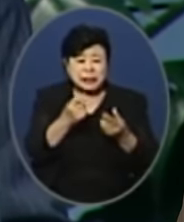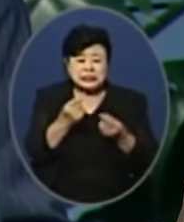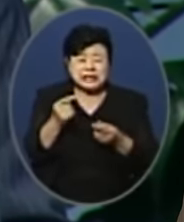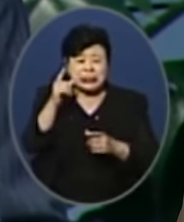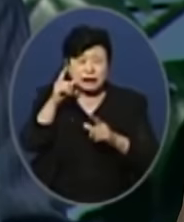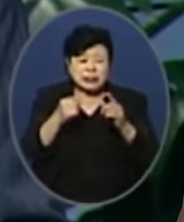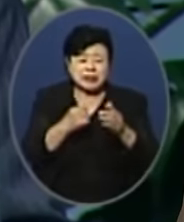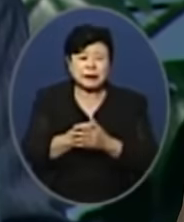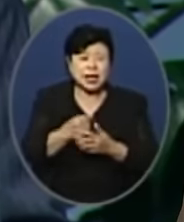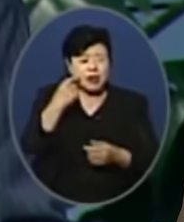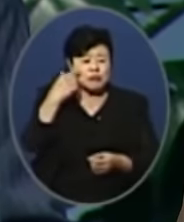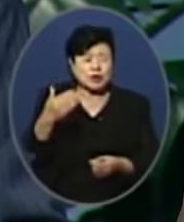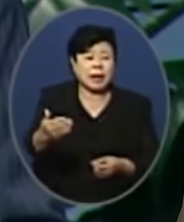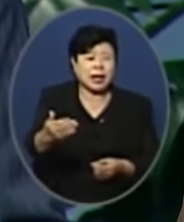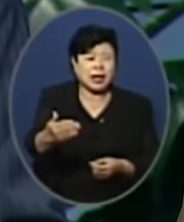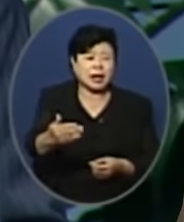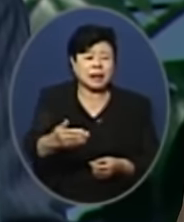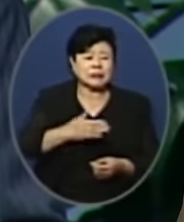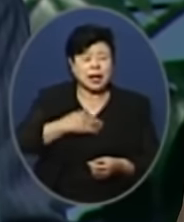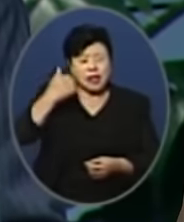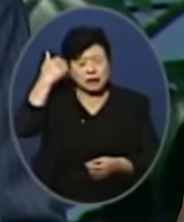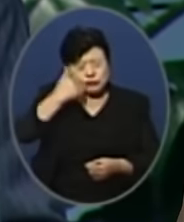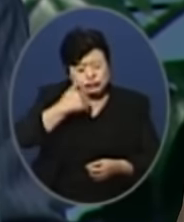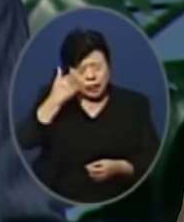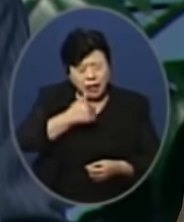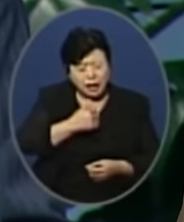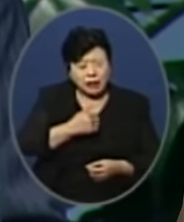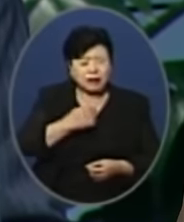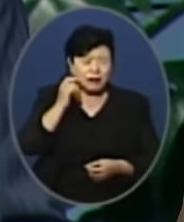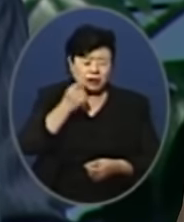정체성의 어려움을 겪고 있습니다.